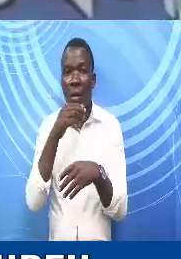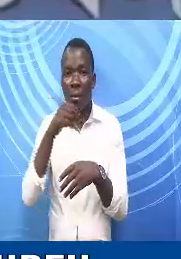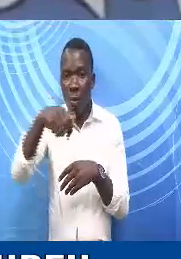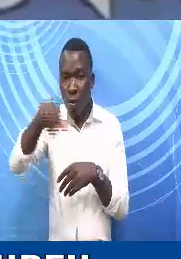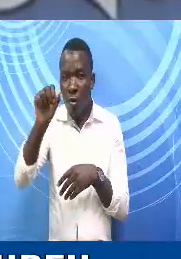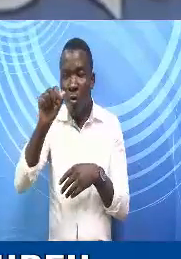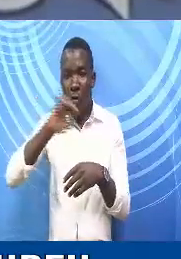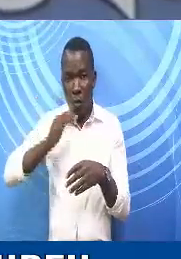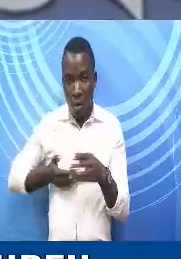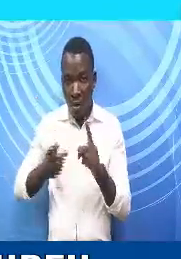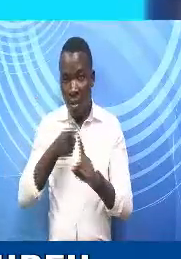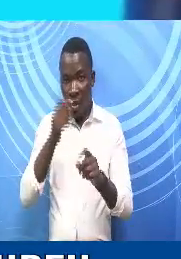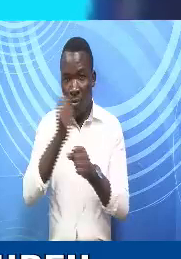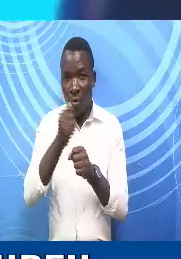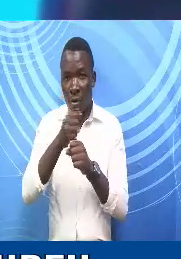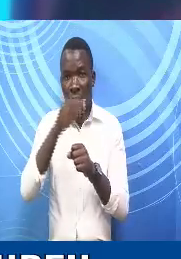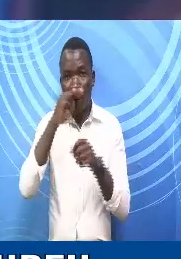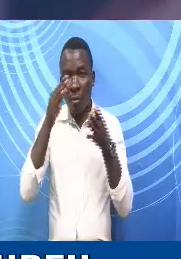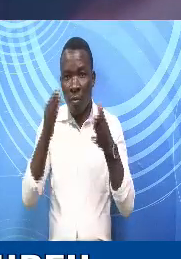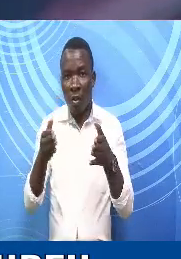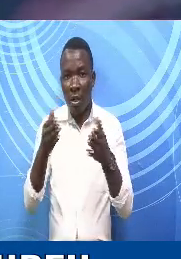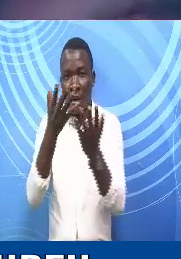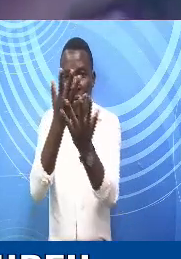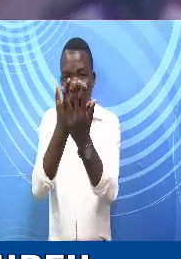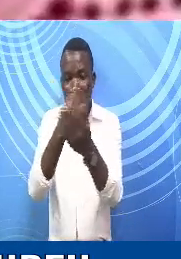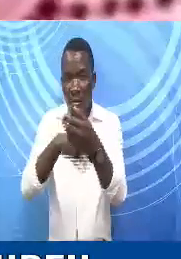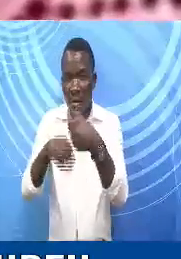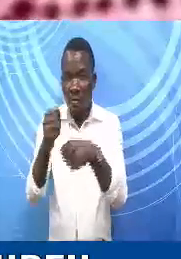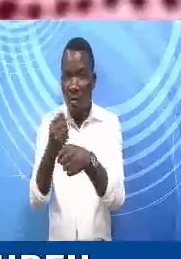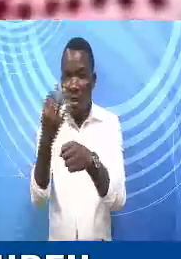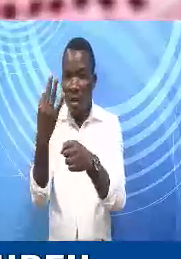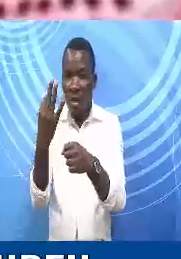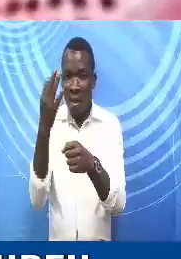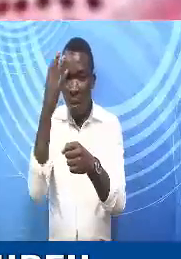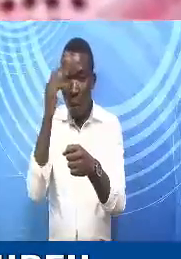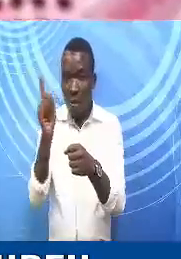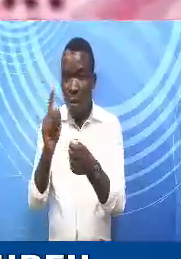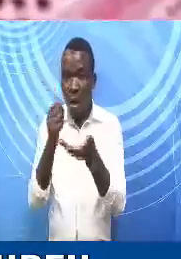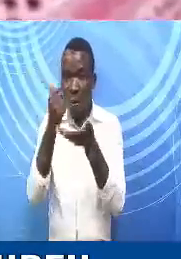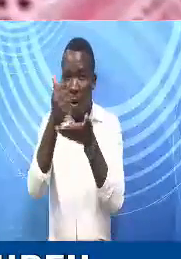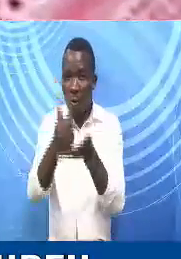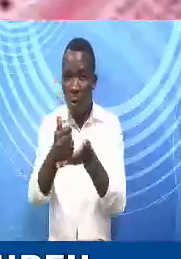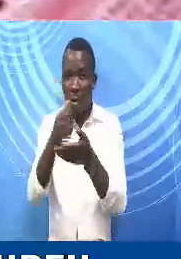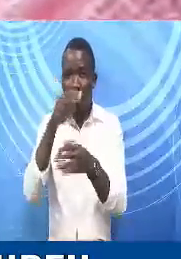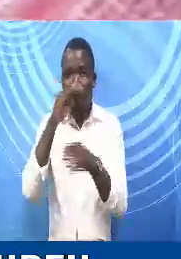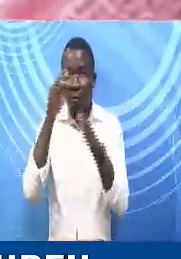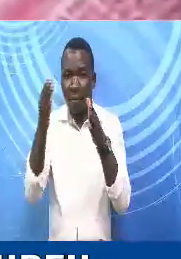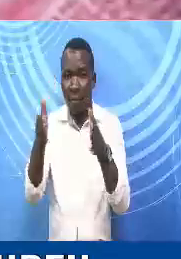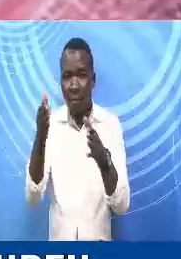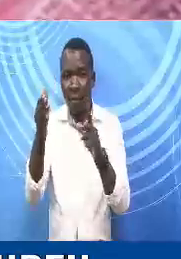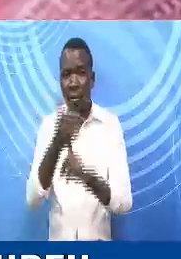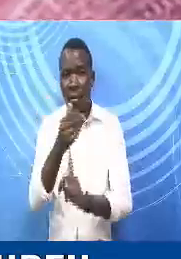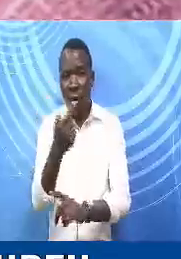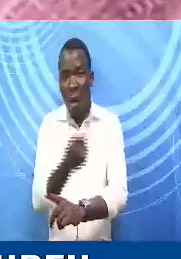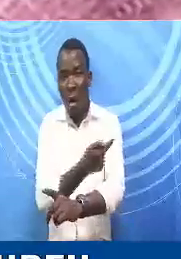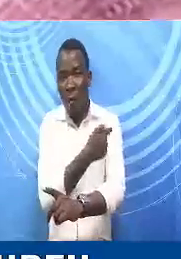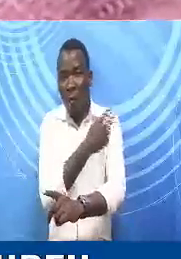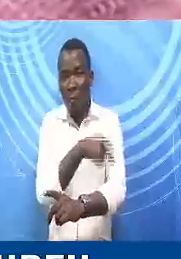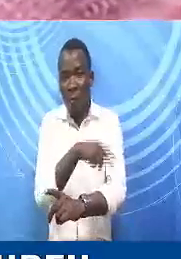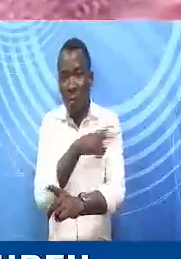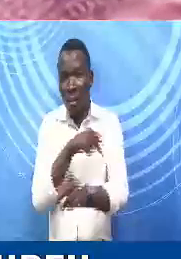wishe umukozi wo mu rugo igifungo cy'imyaka itatu azira kuba atarafashije uwo mukozi kubona ubuvuzi no